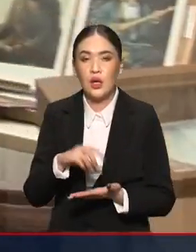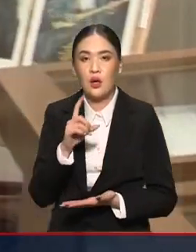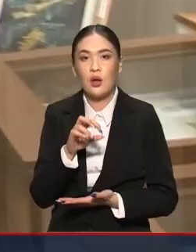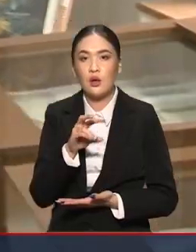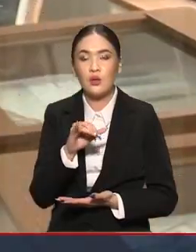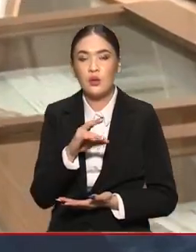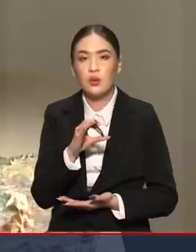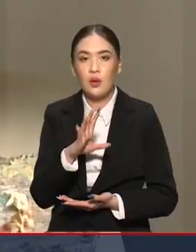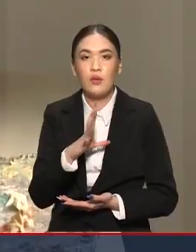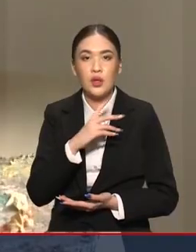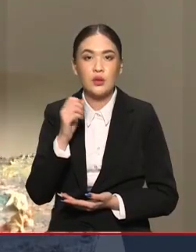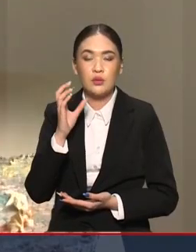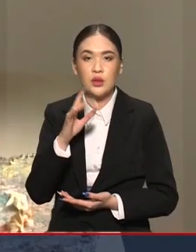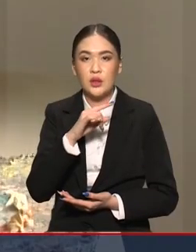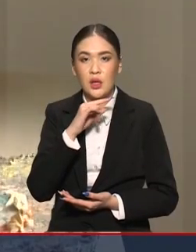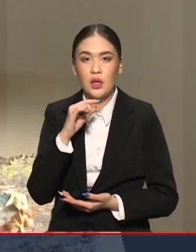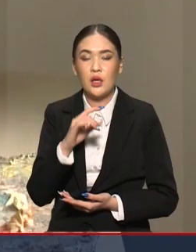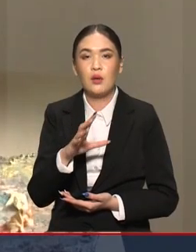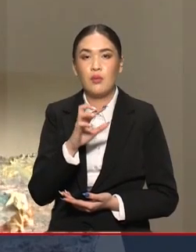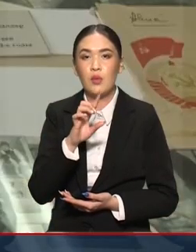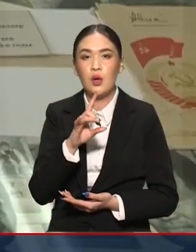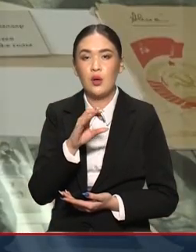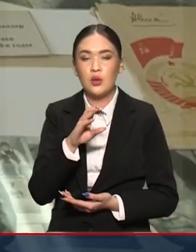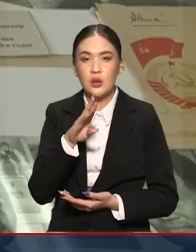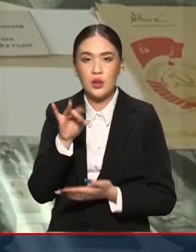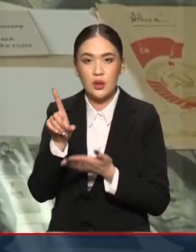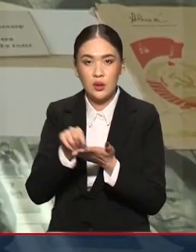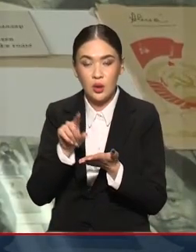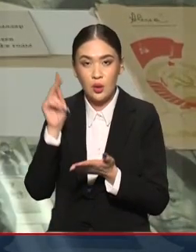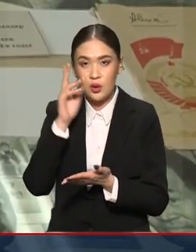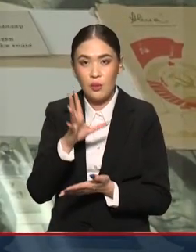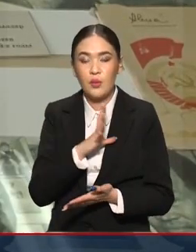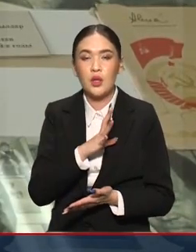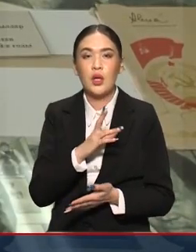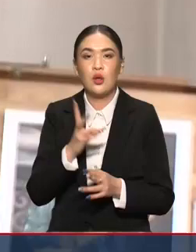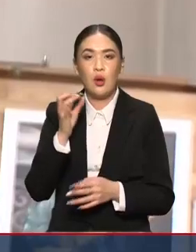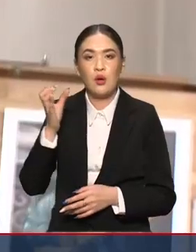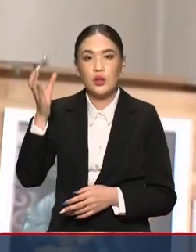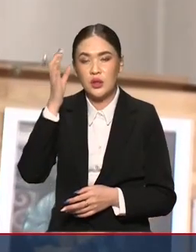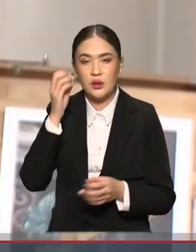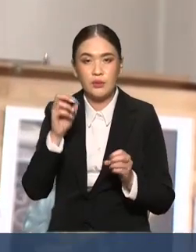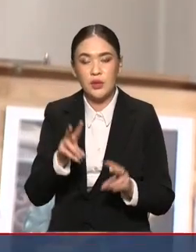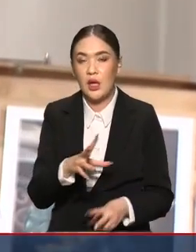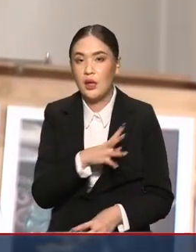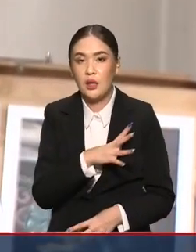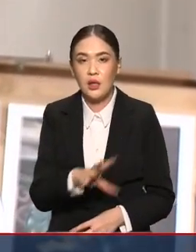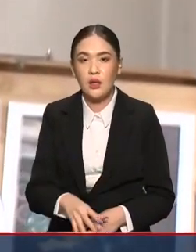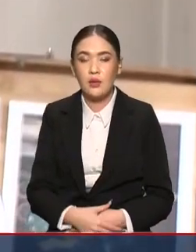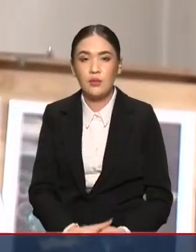ал Мәскеуде Исаак Бродскийден тәлім алған. Бірақ арнайы академиялық білімі болмаған. Әбілхан атамыз бұл